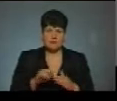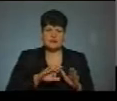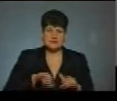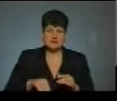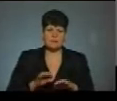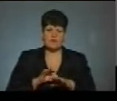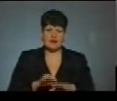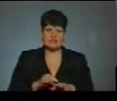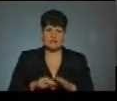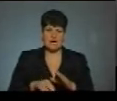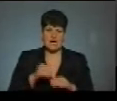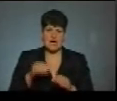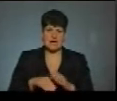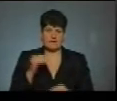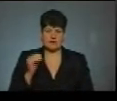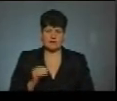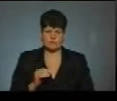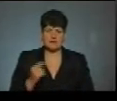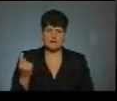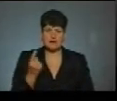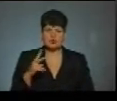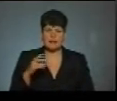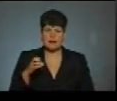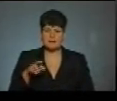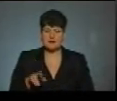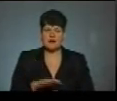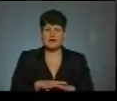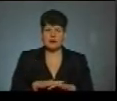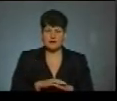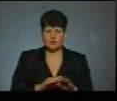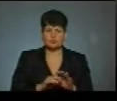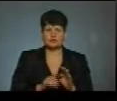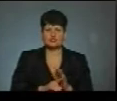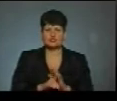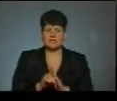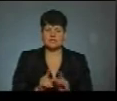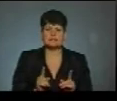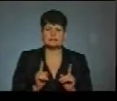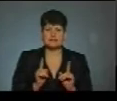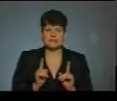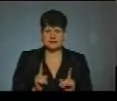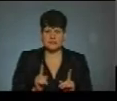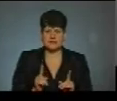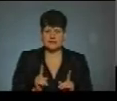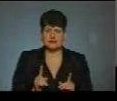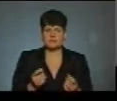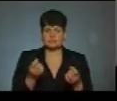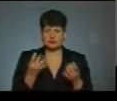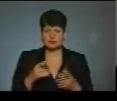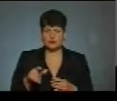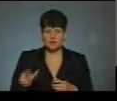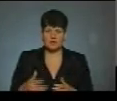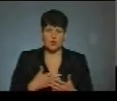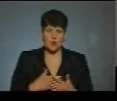референдуму. Підкреслюю, з 1 липня ринок відкривається виключно для фізичних осіб,